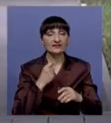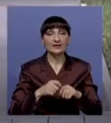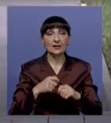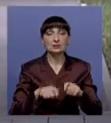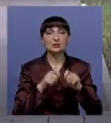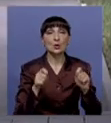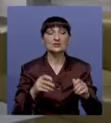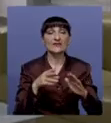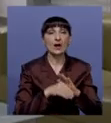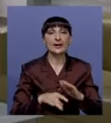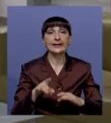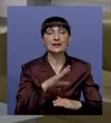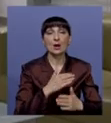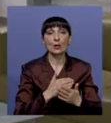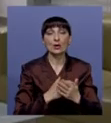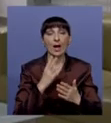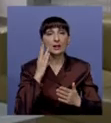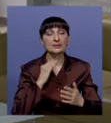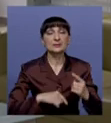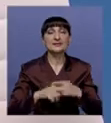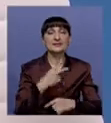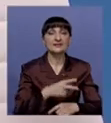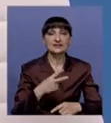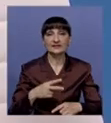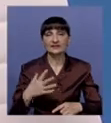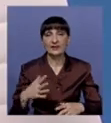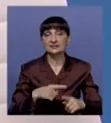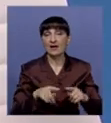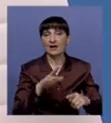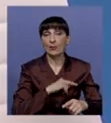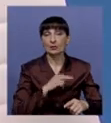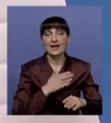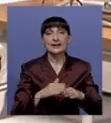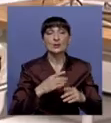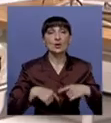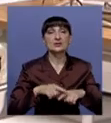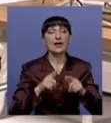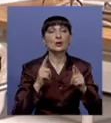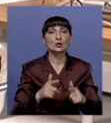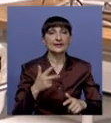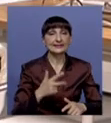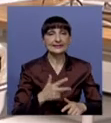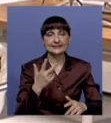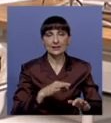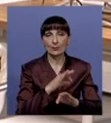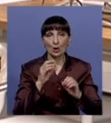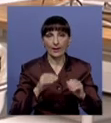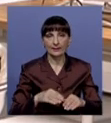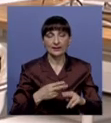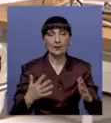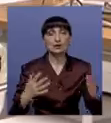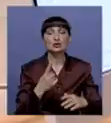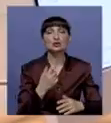рамках региональной программы «Алматы Бизнес 2025». Всего за время работы кредитной организации одобрено 33 проекта, а это более